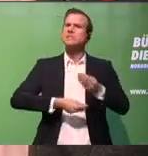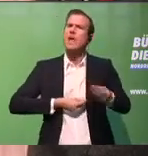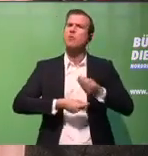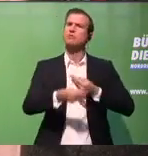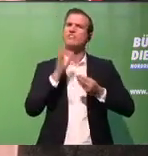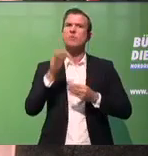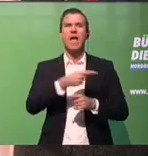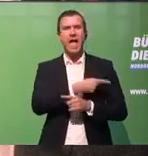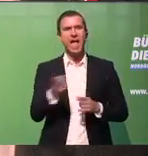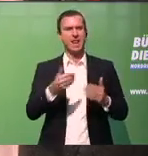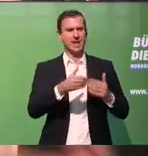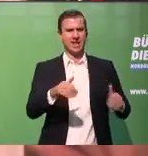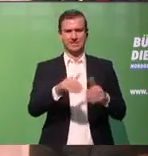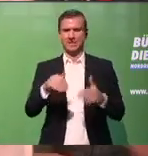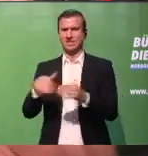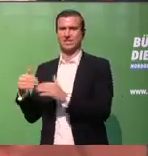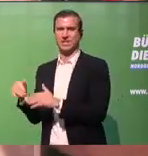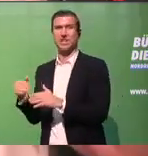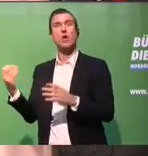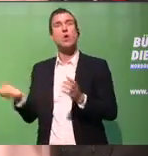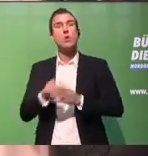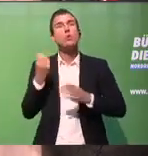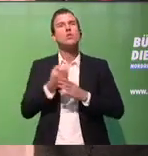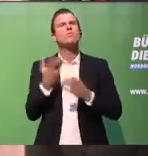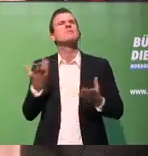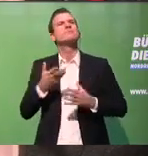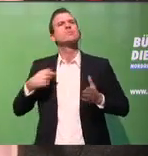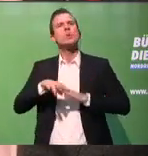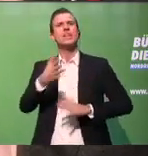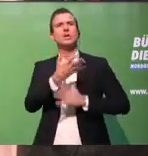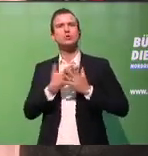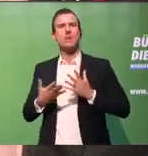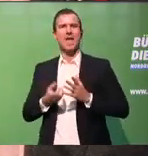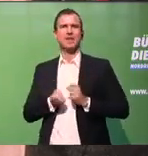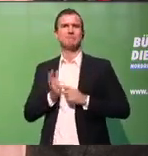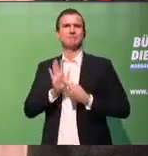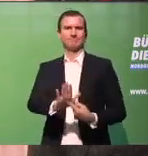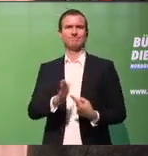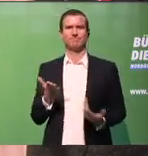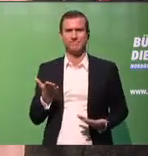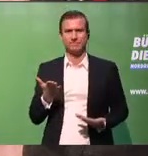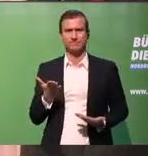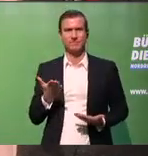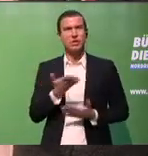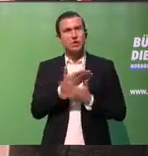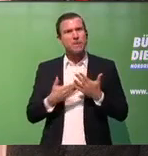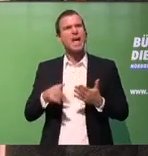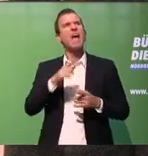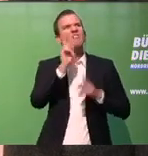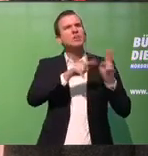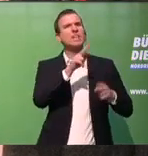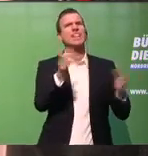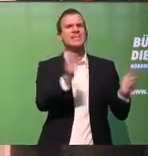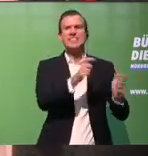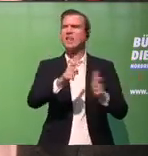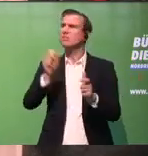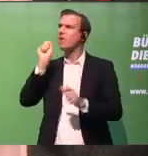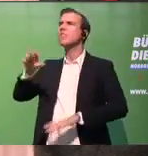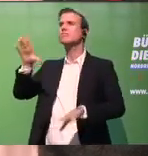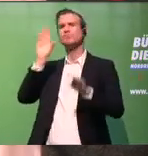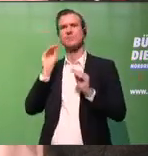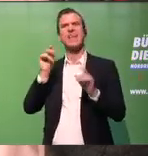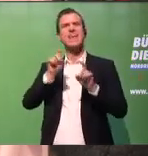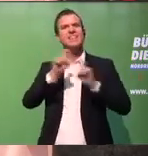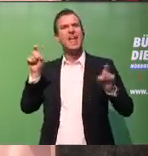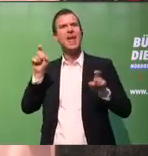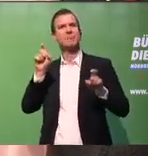Grenzen hinaus. Kultur äußert sich in einer Sprache, die am leichtesten von verschiedenen Gesellschaften verstanden werden kann und Themen